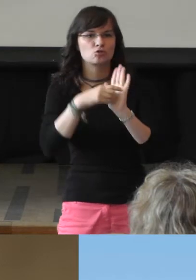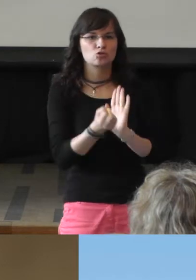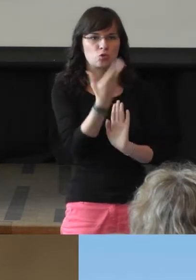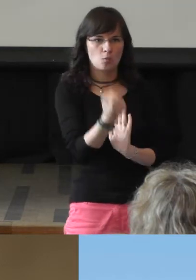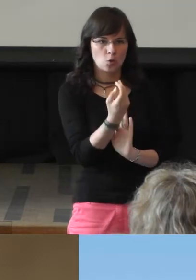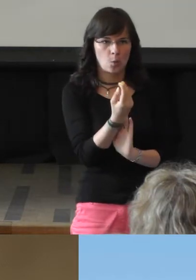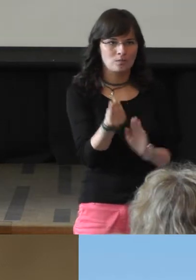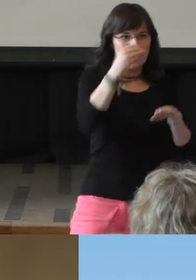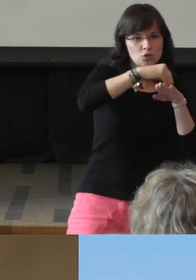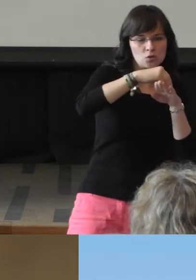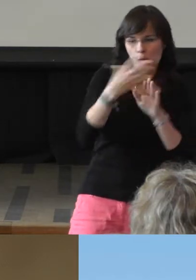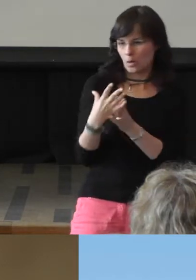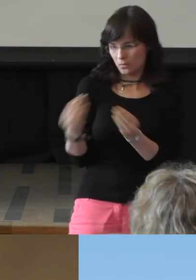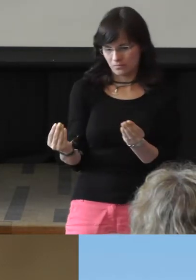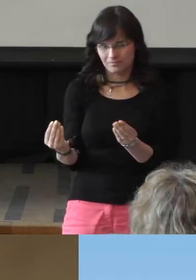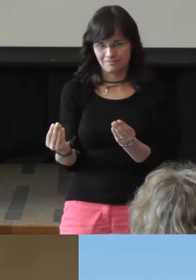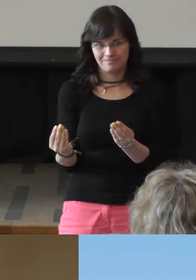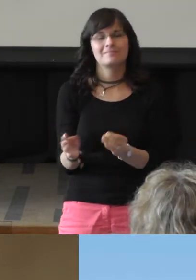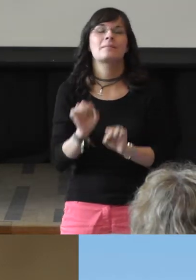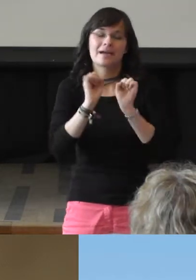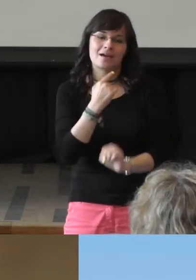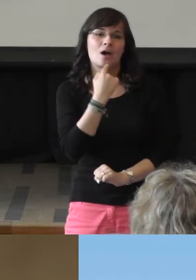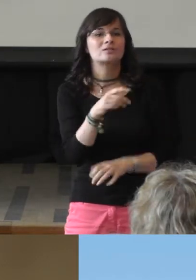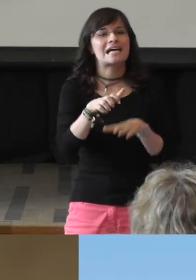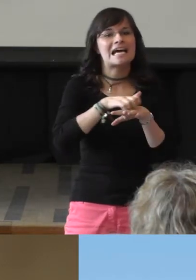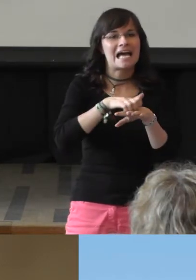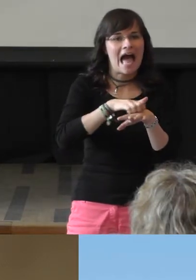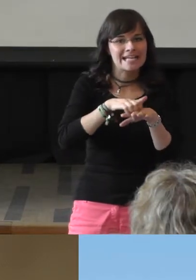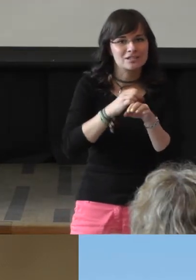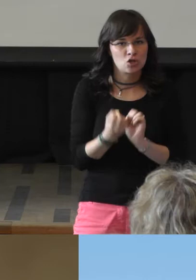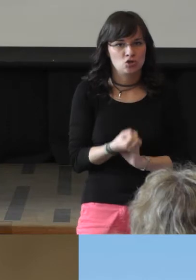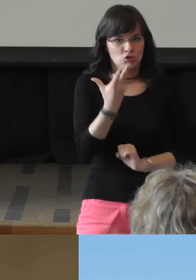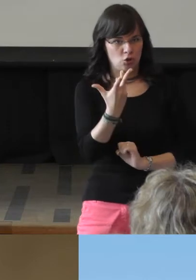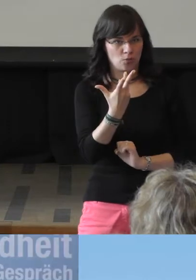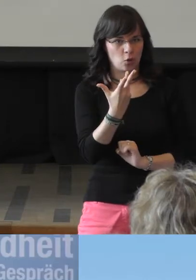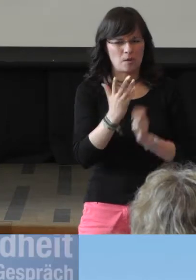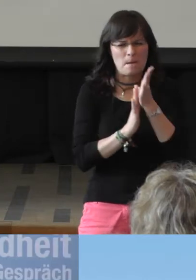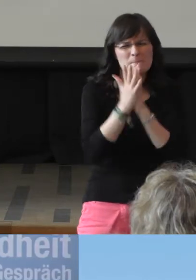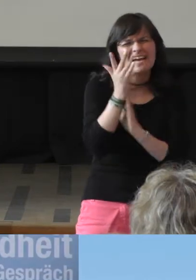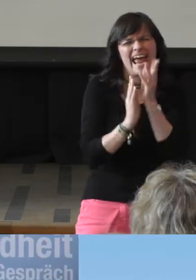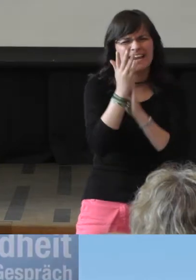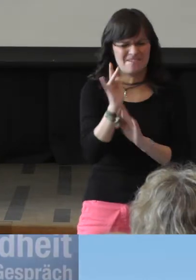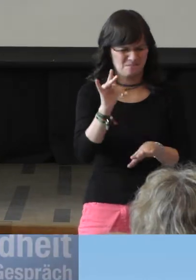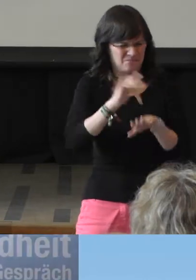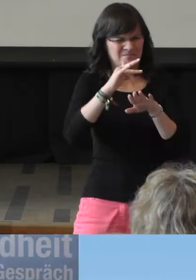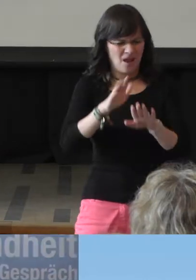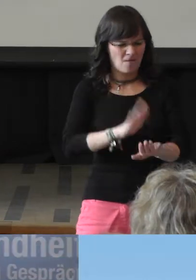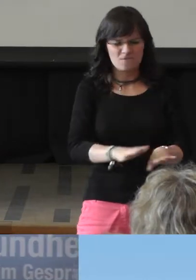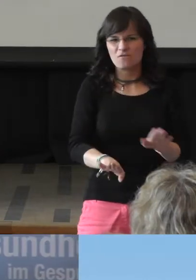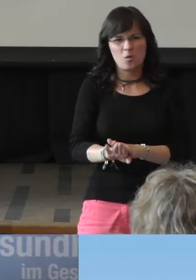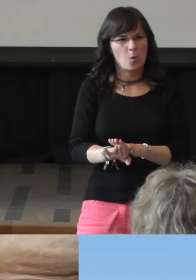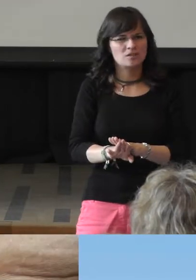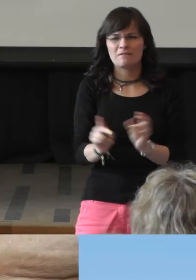Minus haben Sie gesagt, also man kann auch sagen Reizsymptome, brennende Missempfindungen an den Füßen oder das Gefühl, die Füße seien